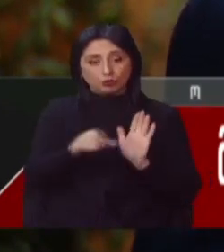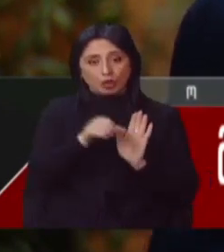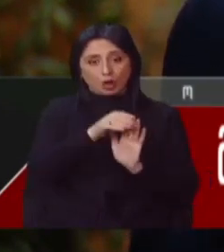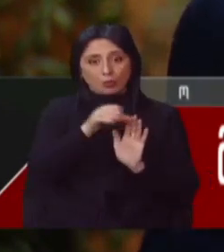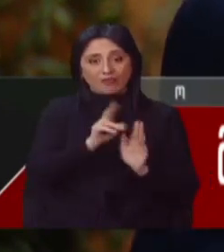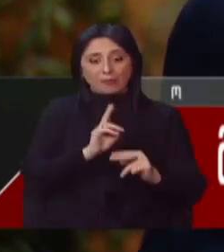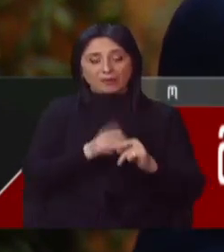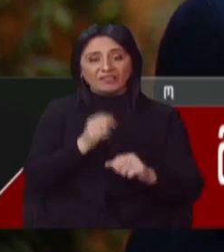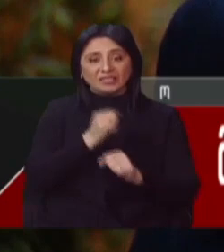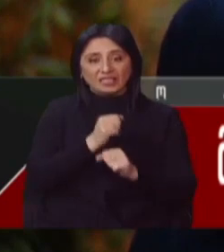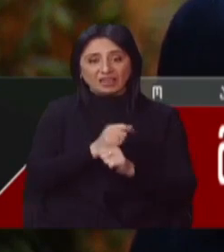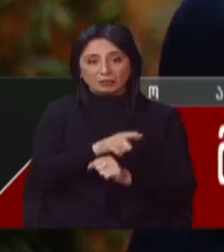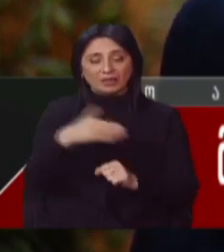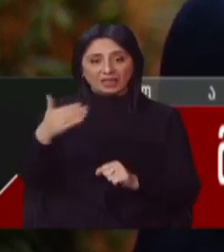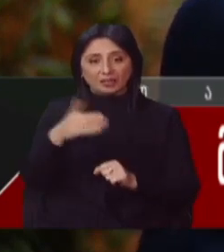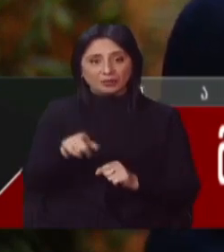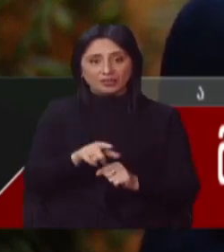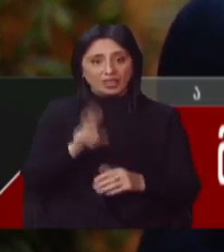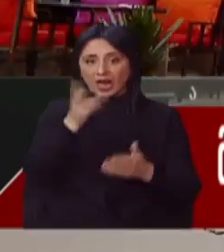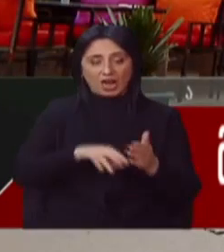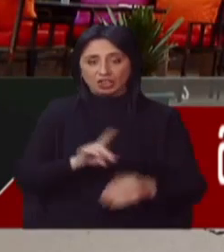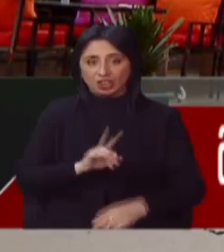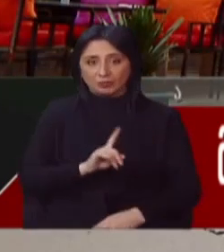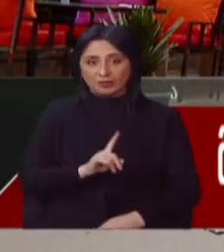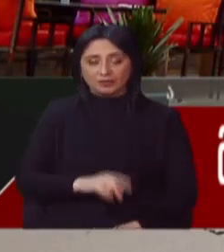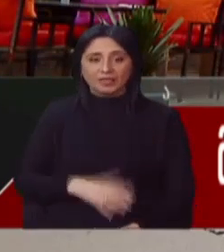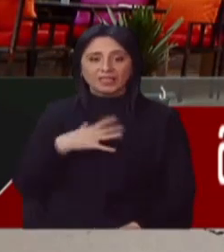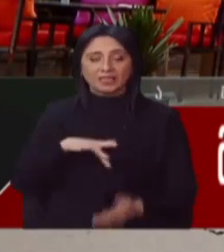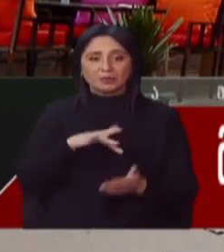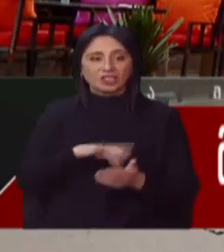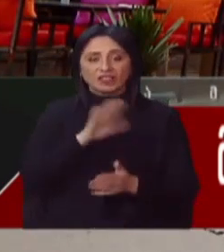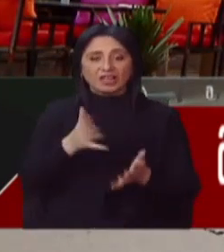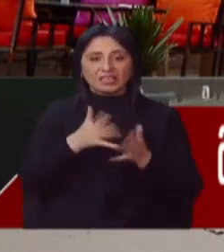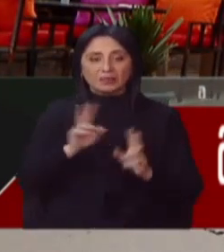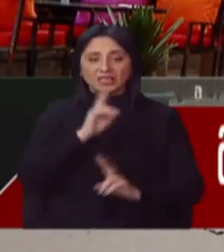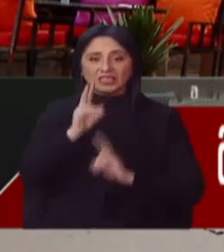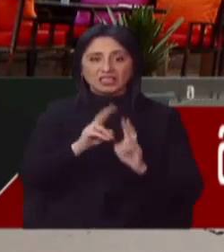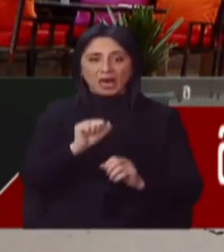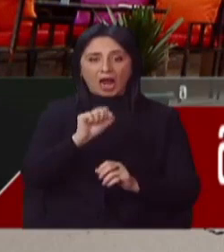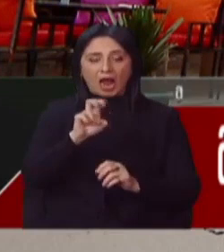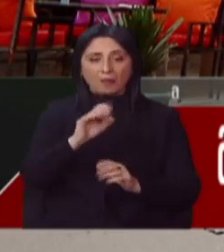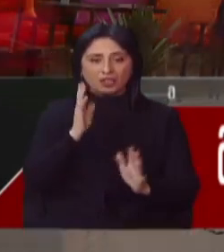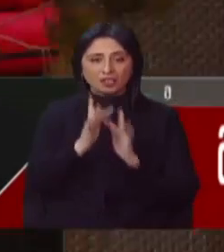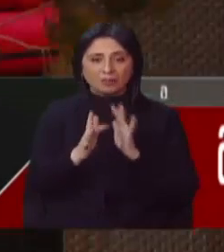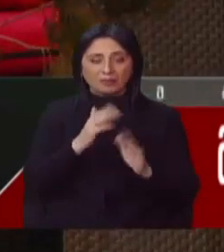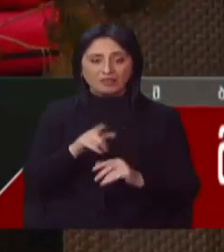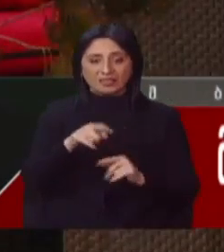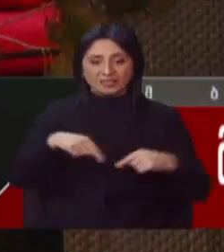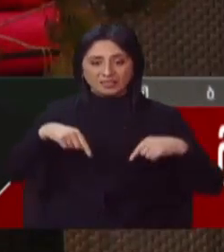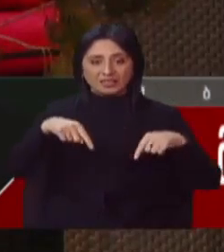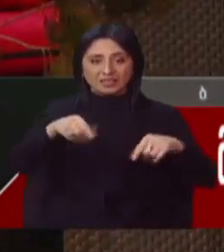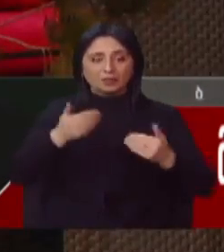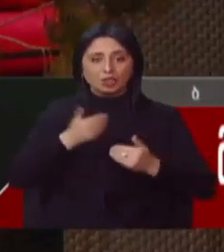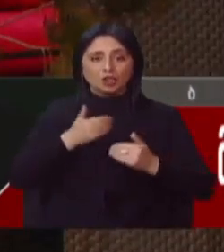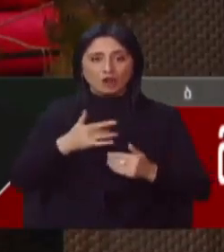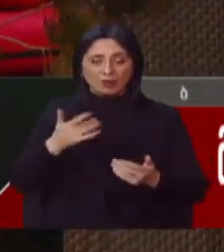რათა პრევენცია მოხდეს მათი მხრიდან, რომ არ დაჯარიმდნენ. თბილისში ყველაზე მეტი საჩივარი აღმაშენებლის გამზირის და მის მიმდებარედ